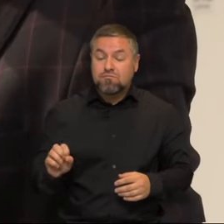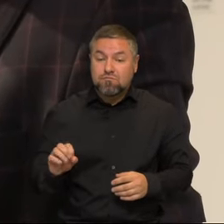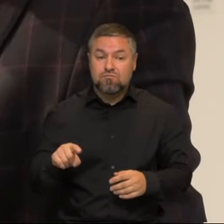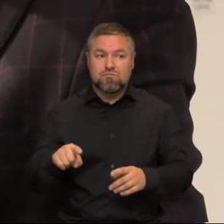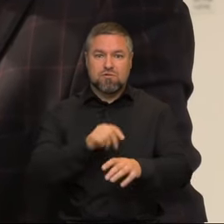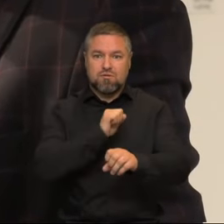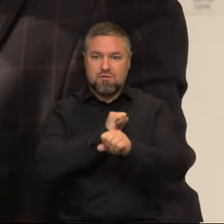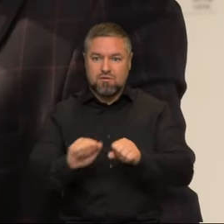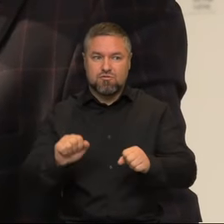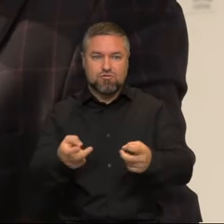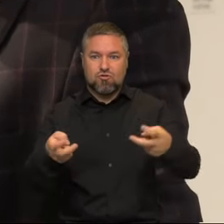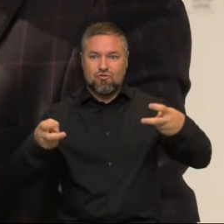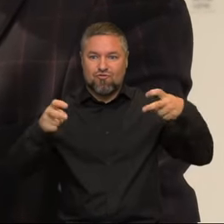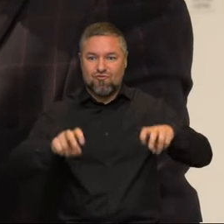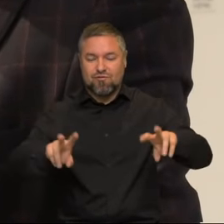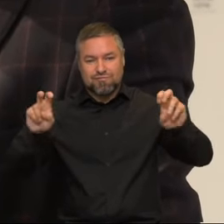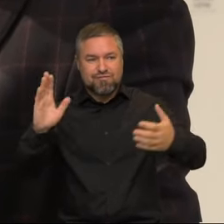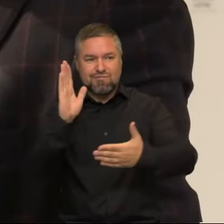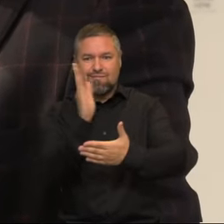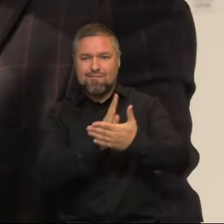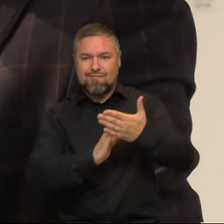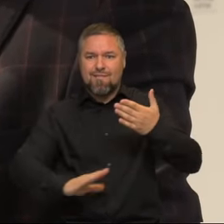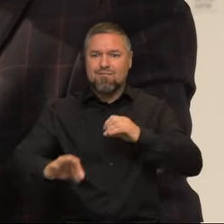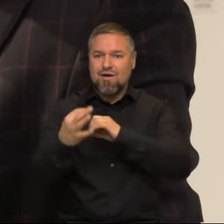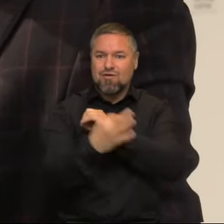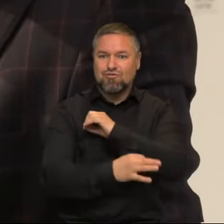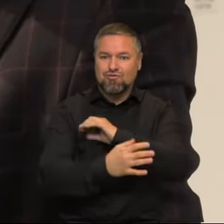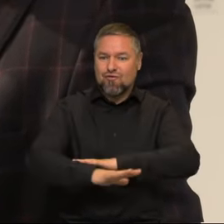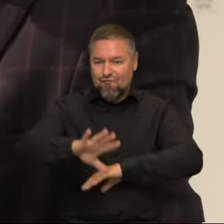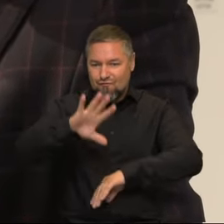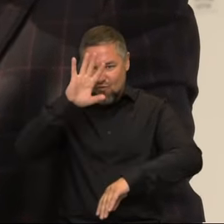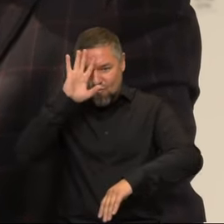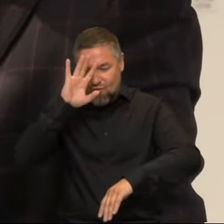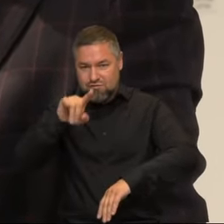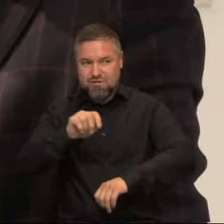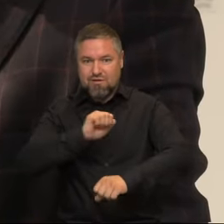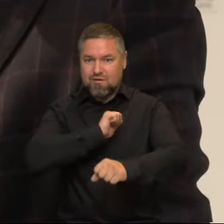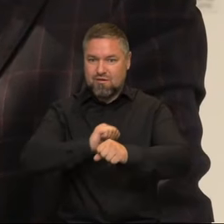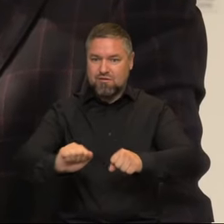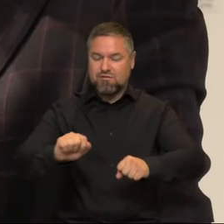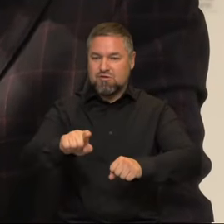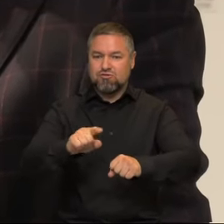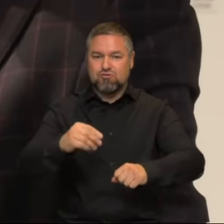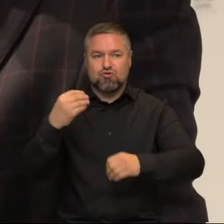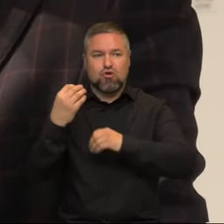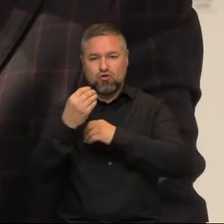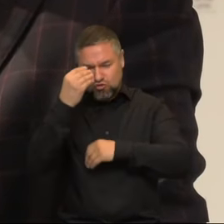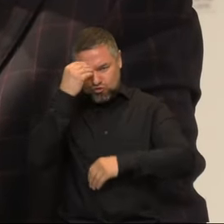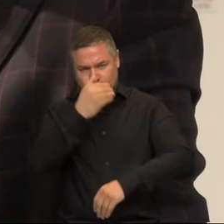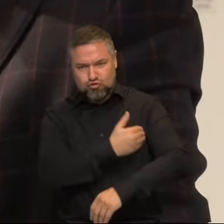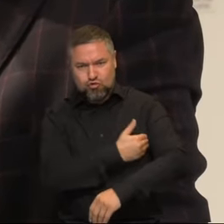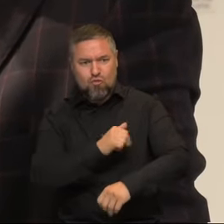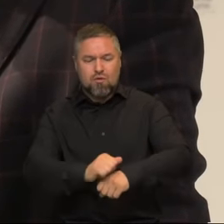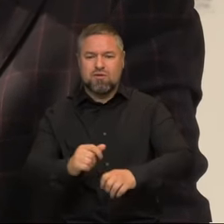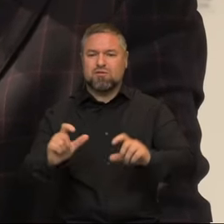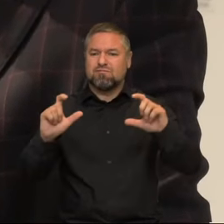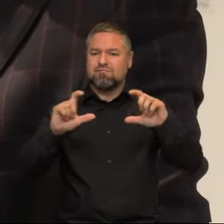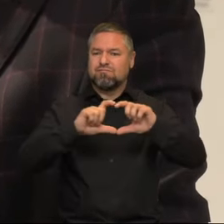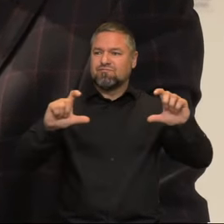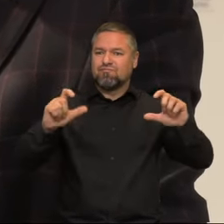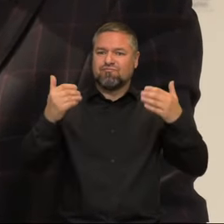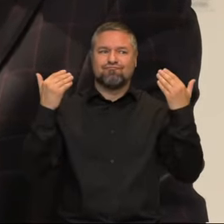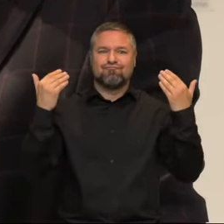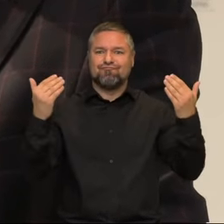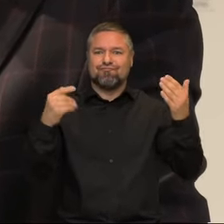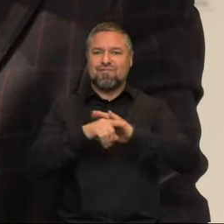jesteście, że tworzycie tą mapę akademicką Łodzi, za to, że jesteście uczelnią, która stanowi wizytówkę